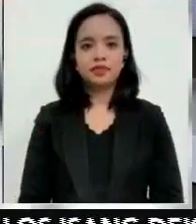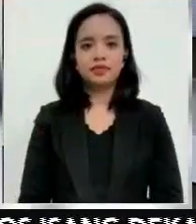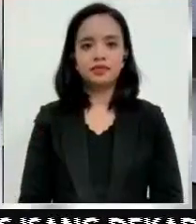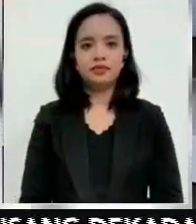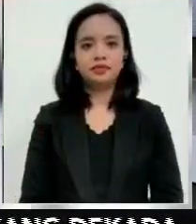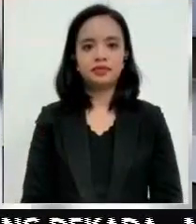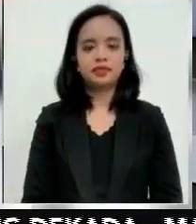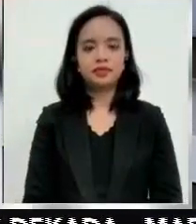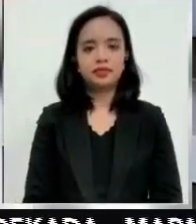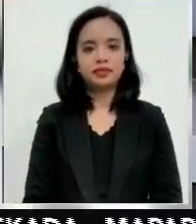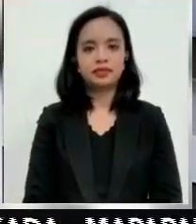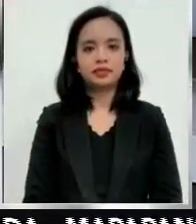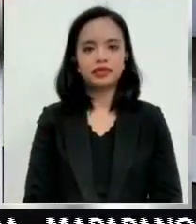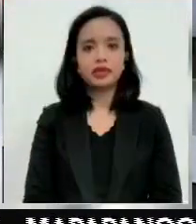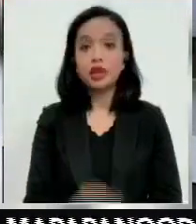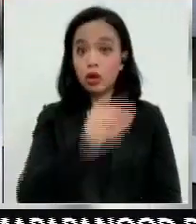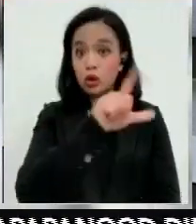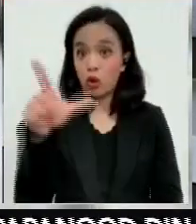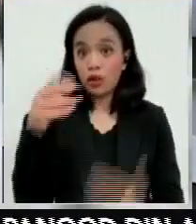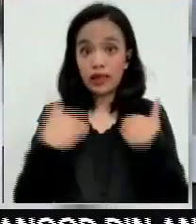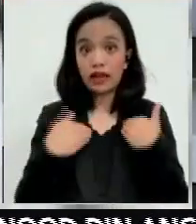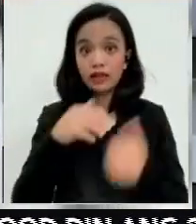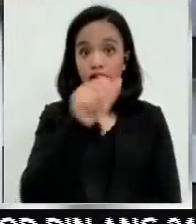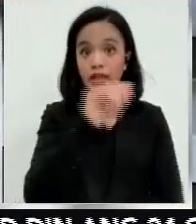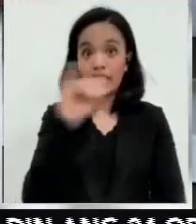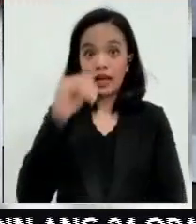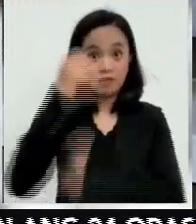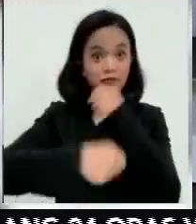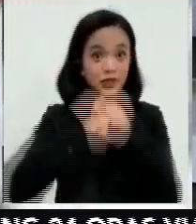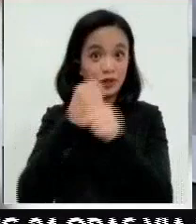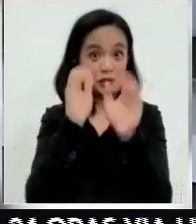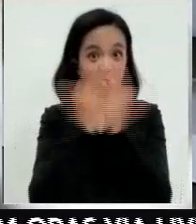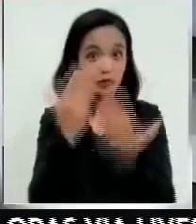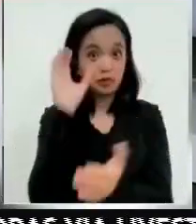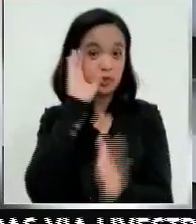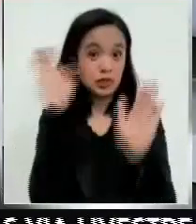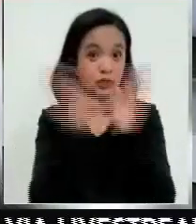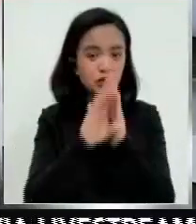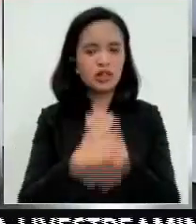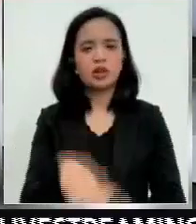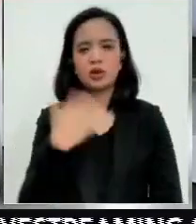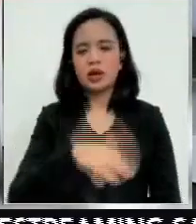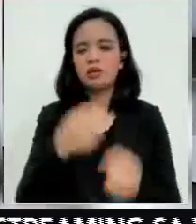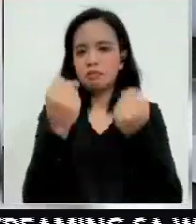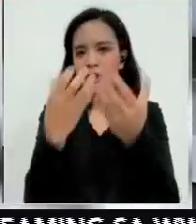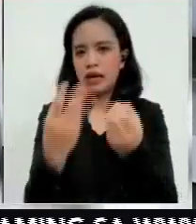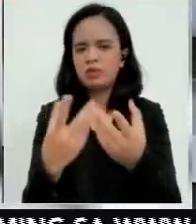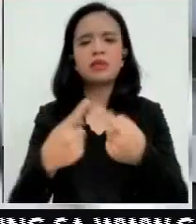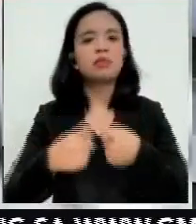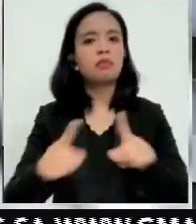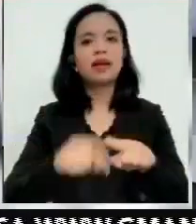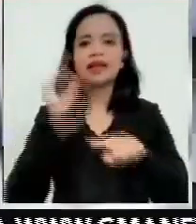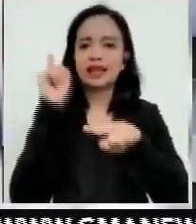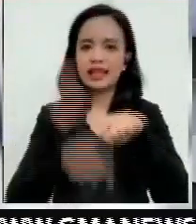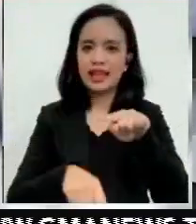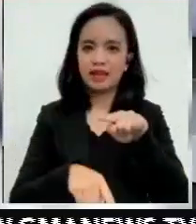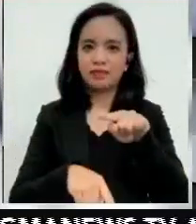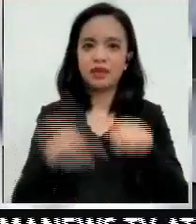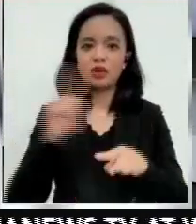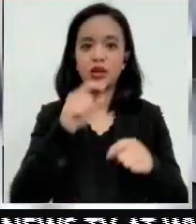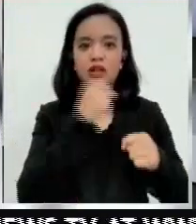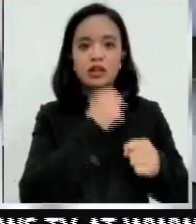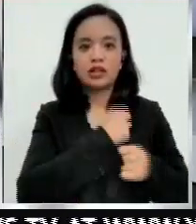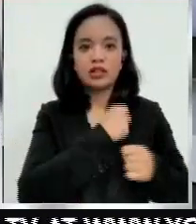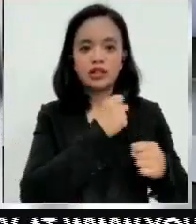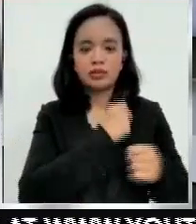lahat may ai yearbook photo na nak maraming sumakay diano hindi na po pwede ang mga sundalo at tauhan ng defense